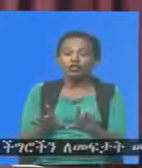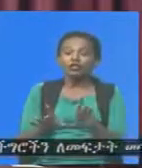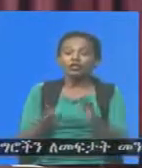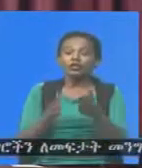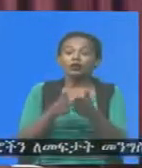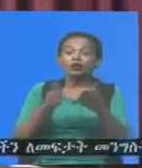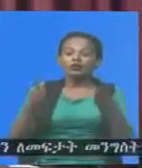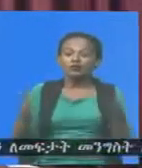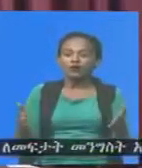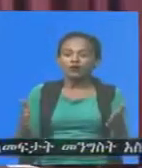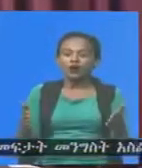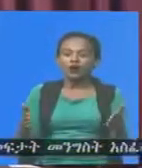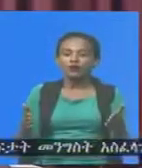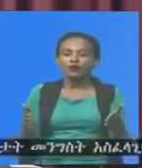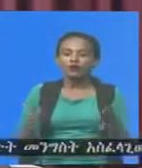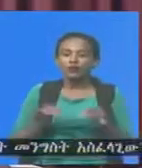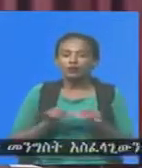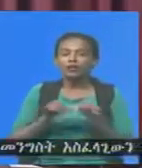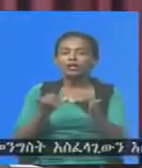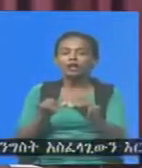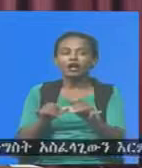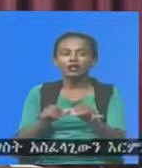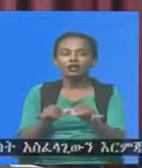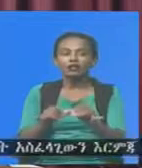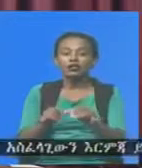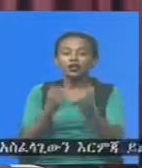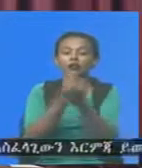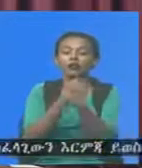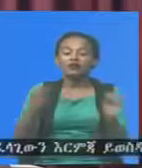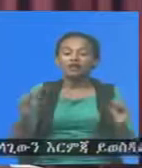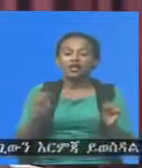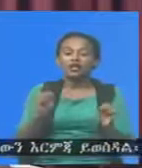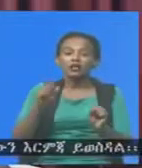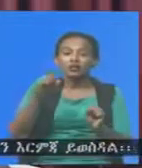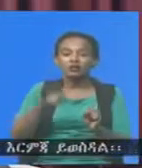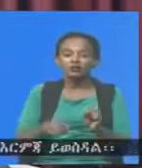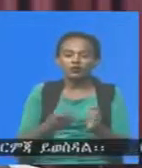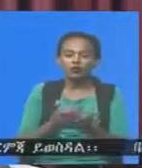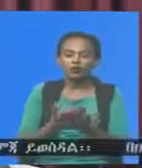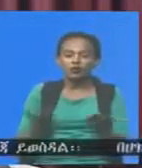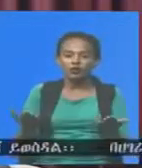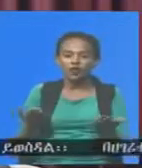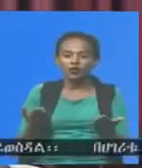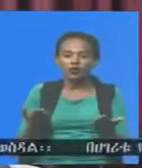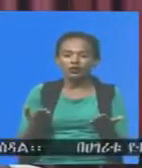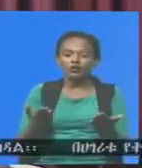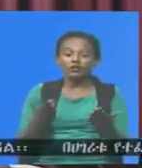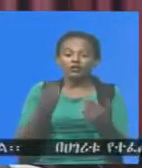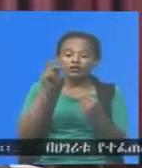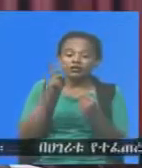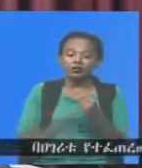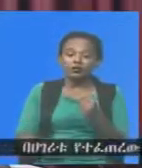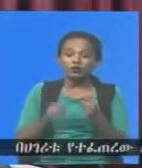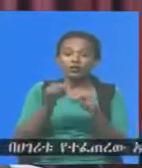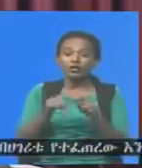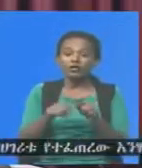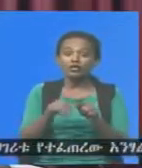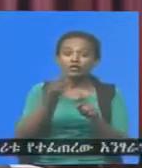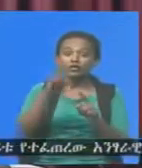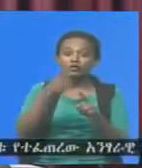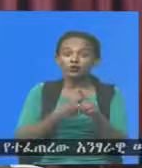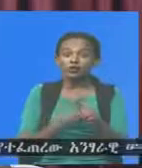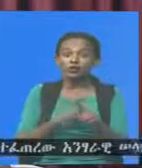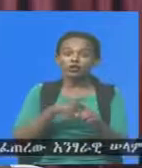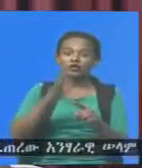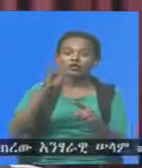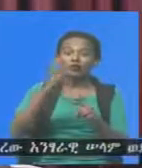የሚያስፋፋ በዘላቂነት መፍትሄ የሚሻ ጉዳይ ነው። ደቡብ የዛ 6 ወር 7 ወር